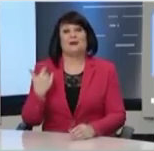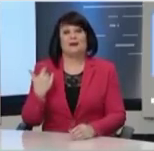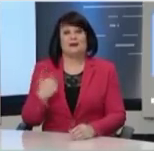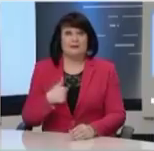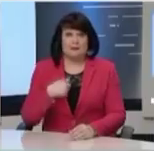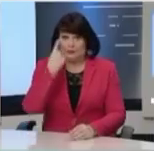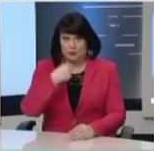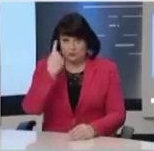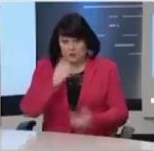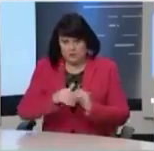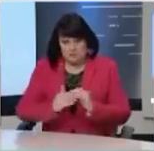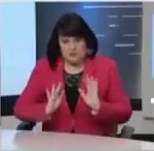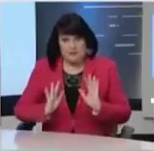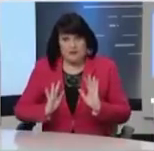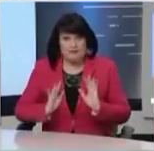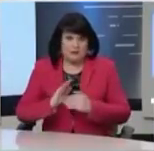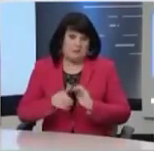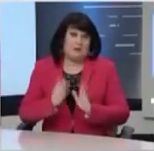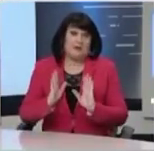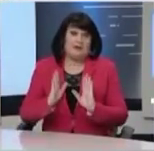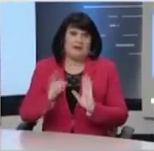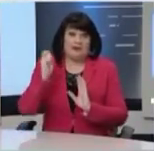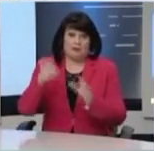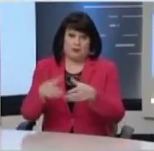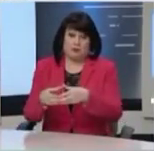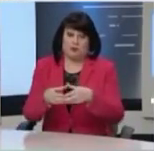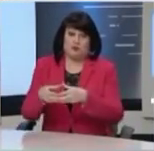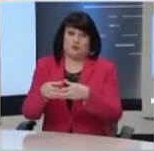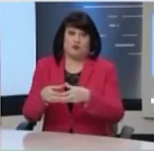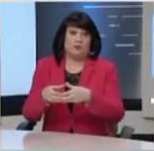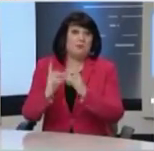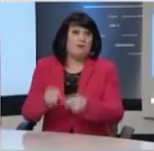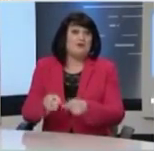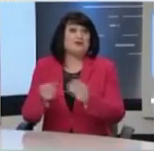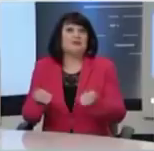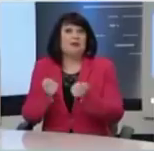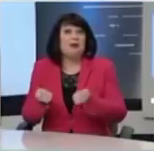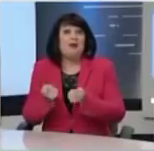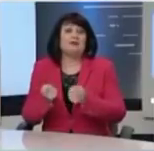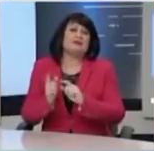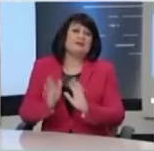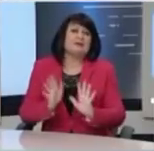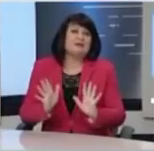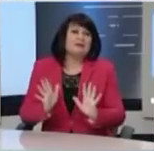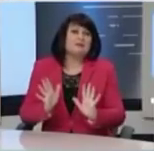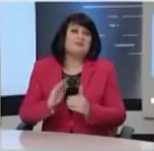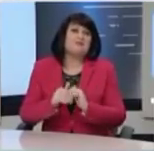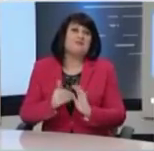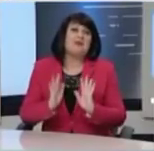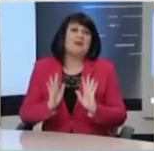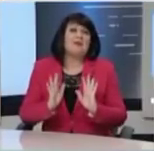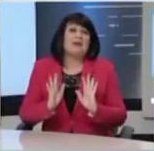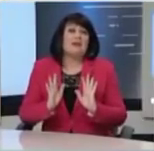Προσωπικά ουδόλως με ενδιαφέρει και με αφορά το πώς θα αποφασίσετε εσείς, το ποιο θα είναι ο πολιτικός